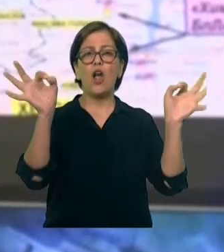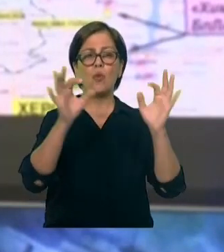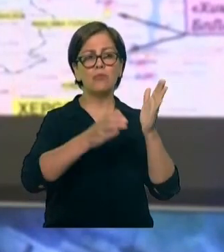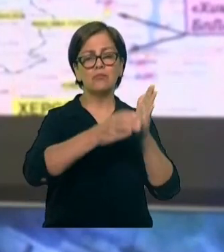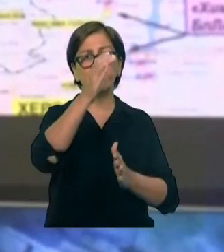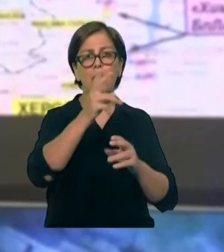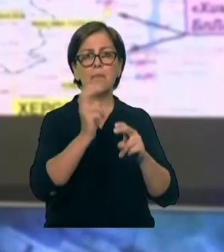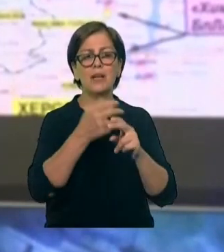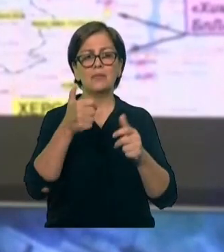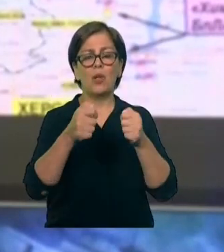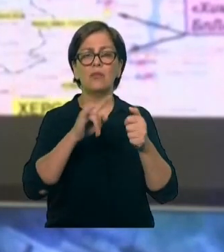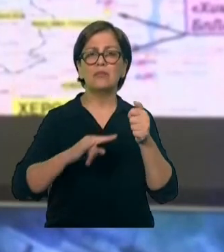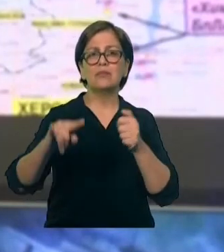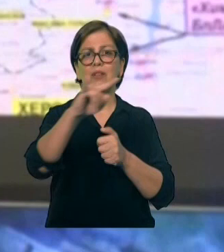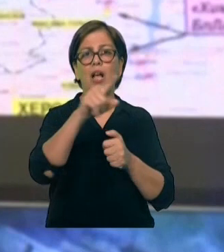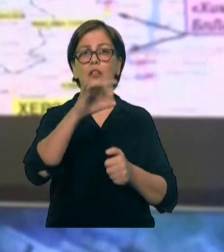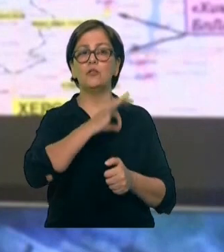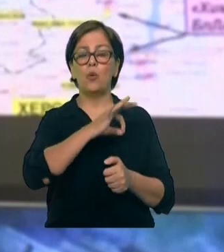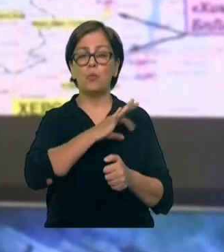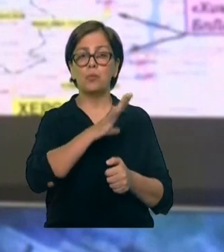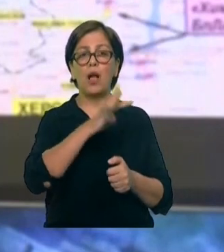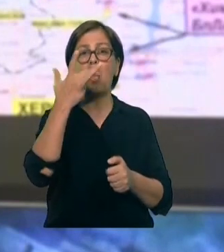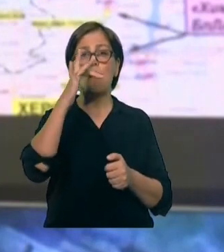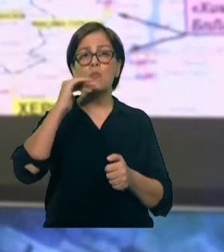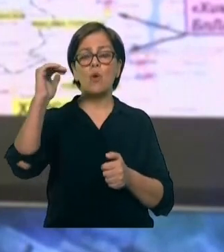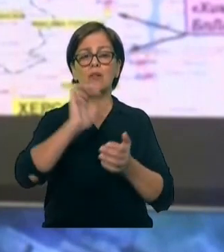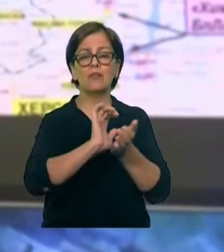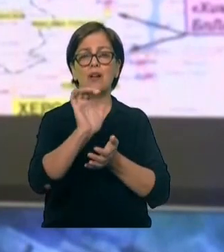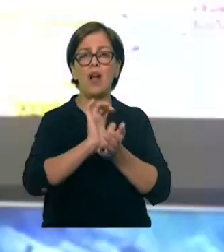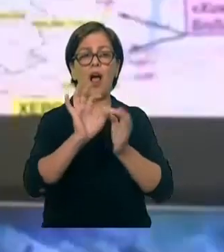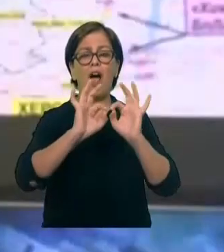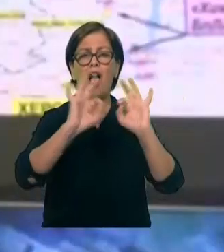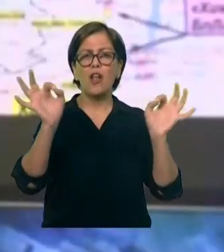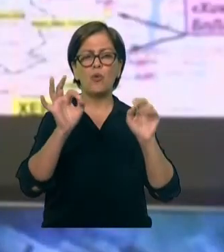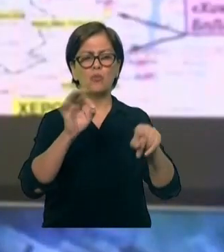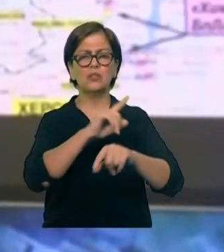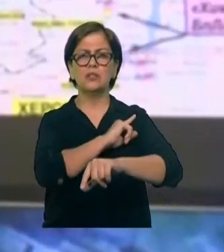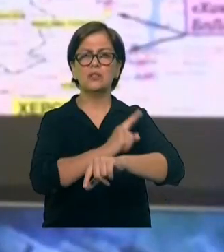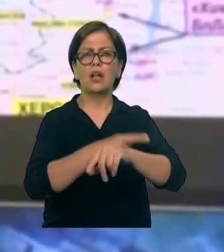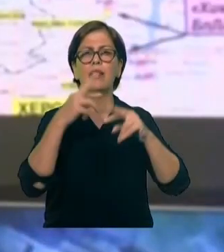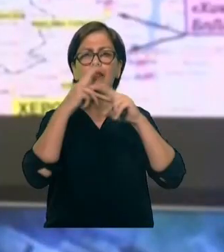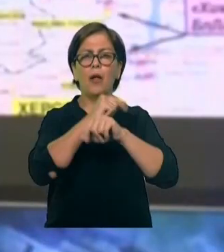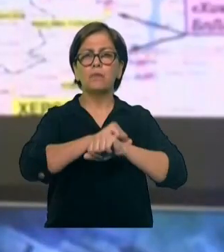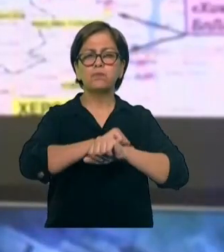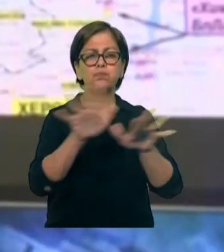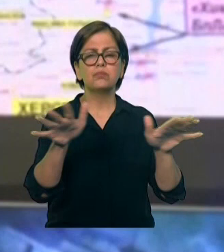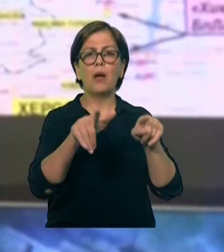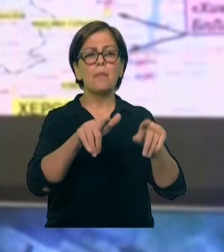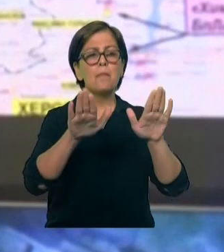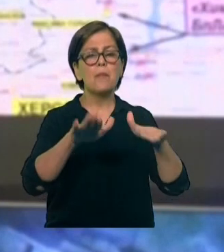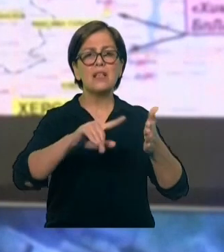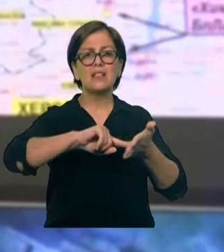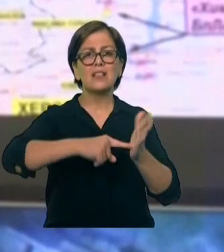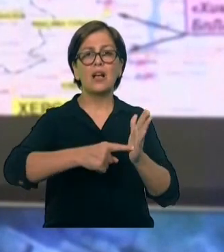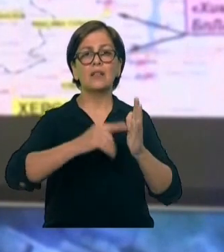pilotsuz uçuş aparatlarından istifadə ediblər. Amerika istehsalı olan nüvə yanacağı və bərk radioaktiv tullantıların saxlanıldığı binaya